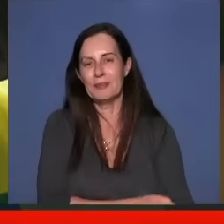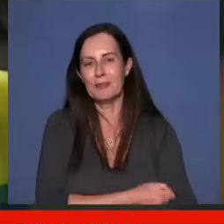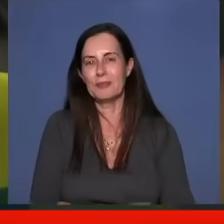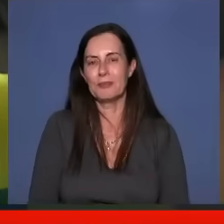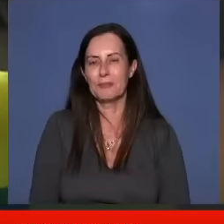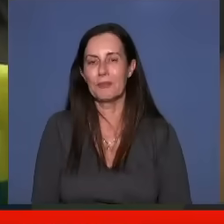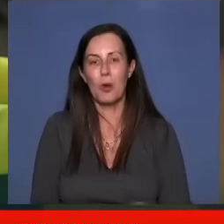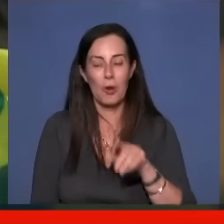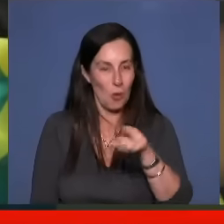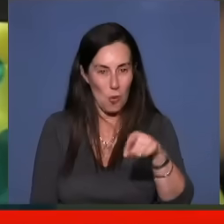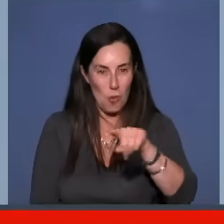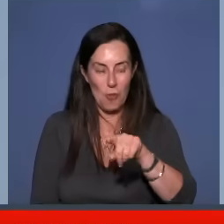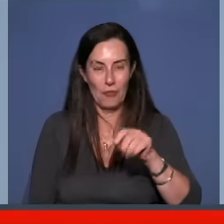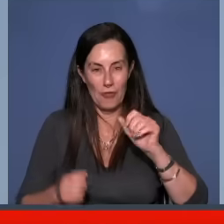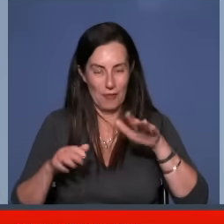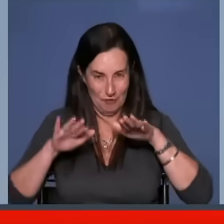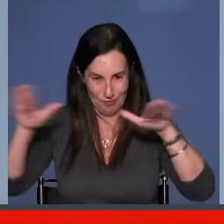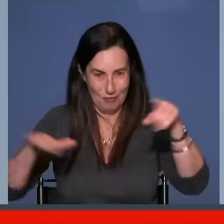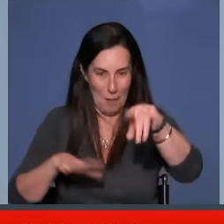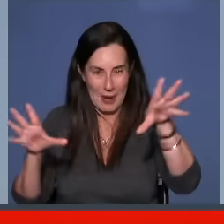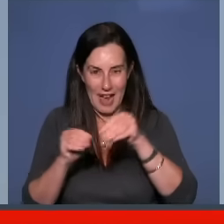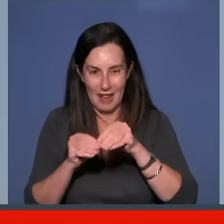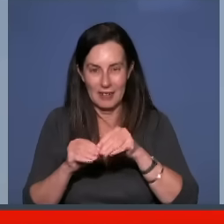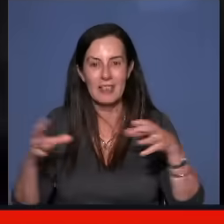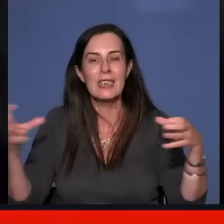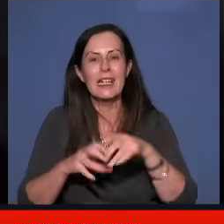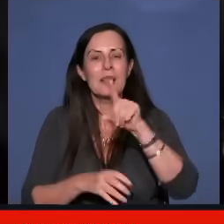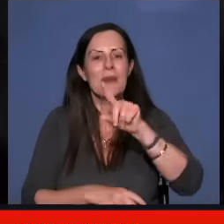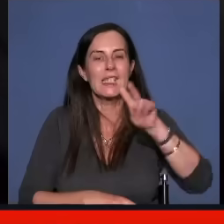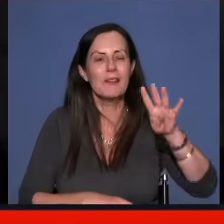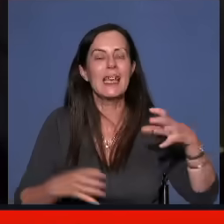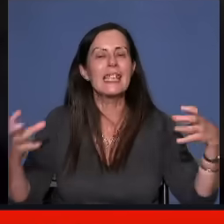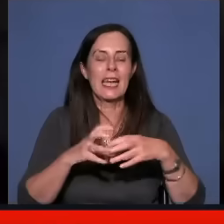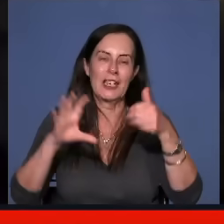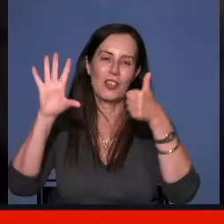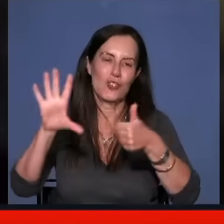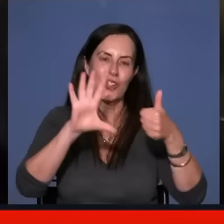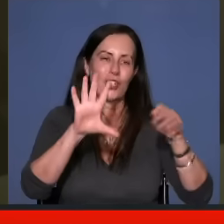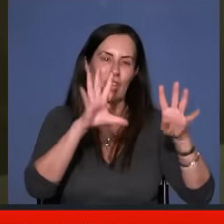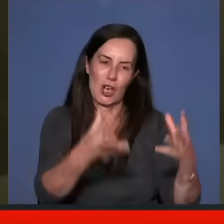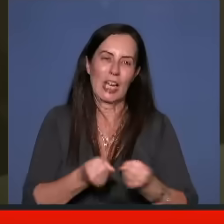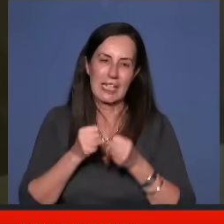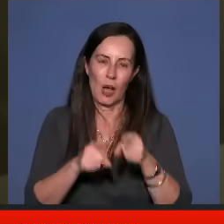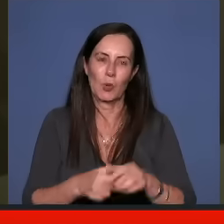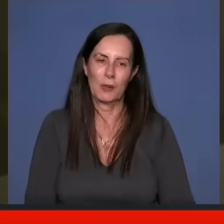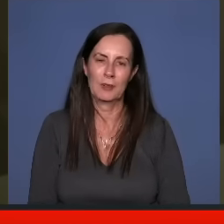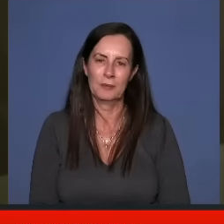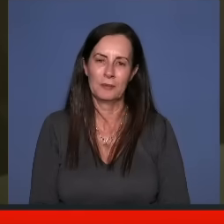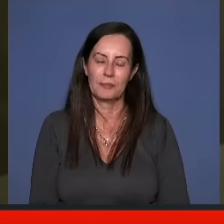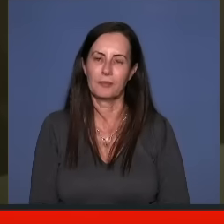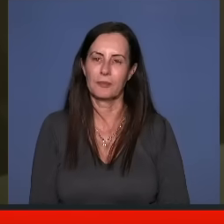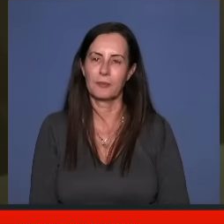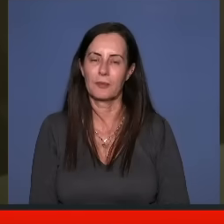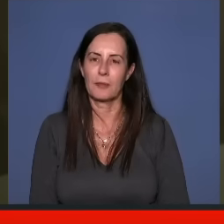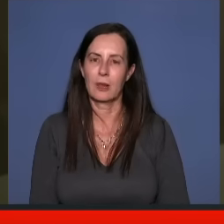שוהם וצוות האוויר של החילוץ ההוא, מטייסת 124 ומיחידת 669. תקדים,